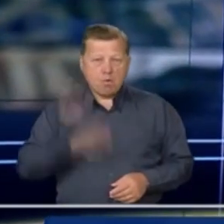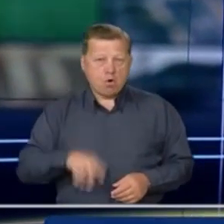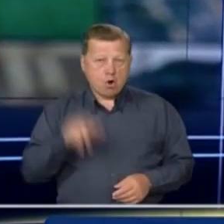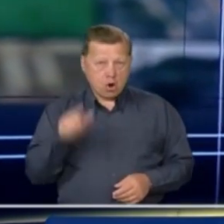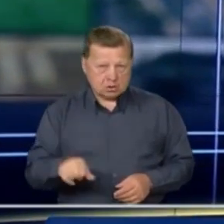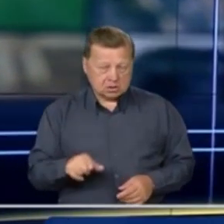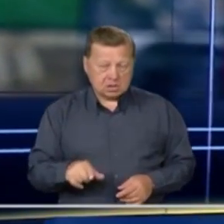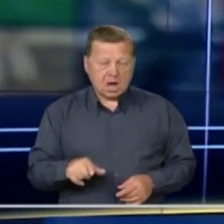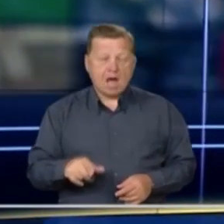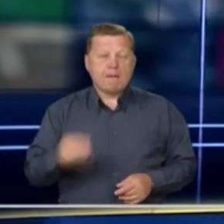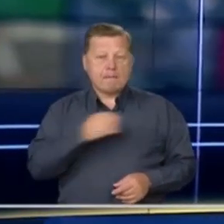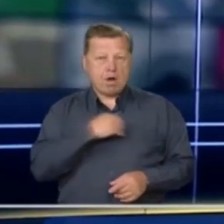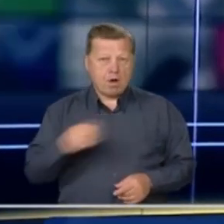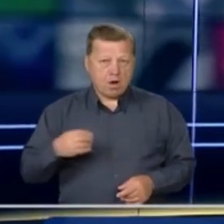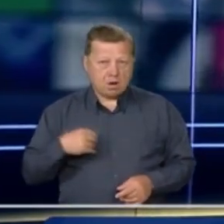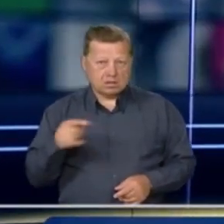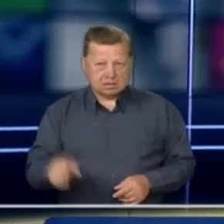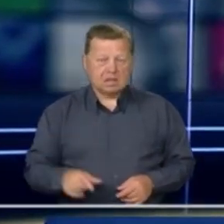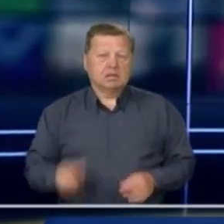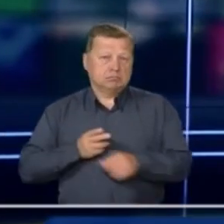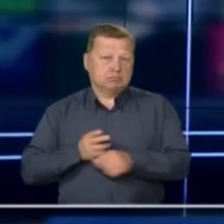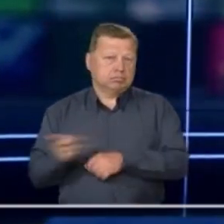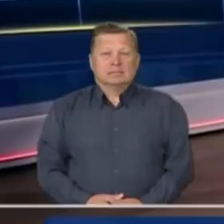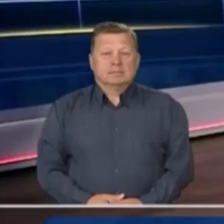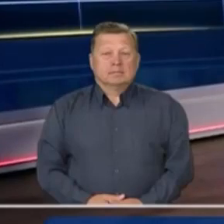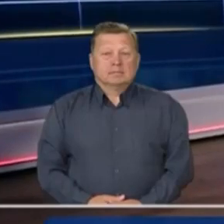która może pochwalić się trawersem Grenlandii.